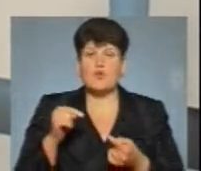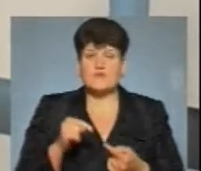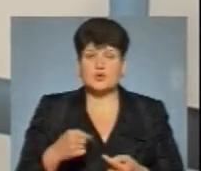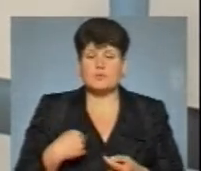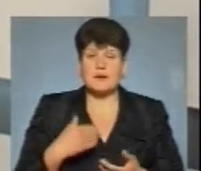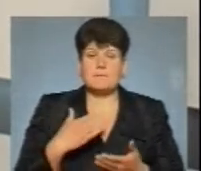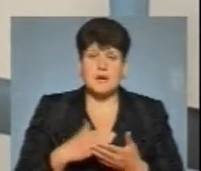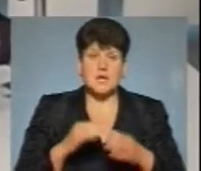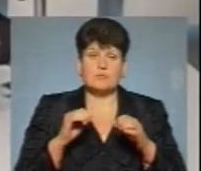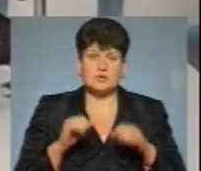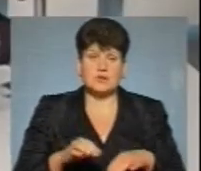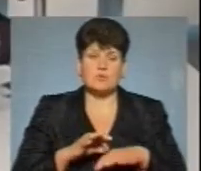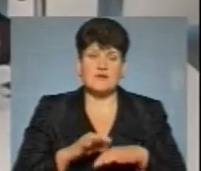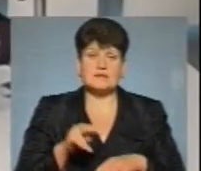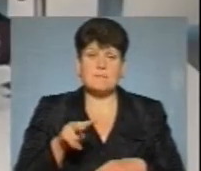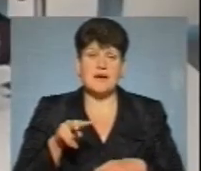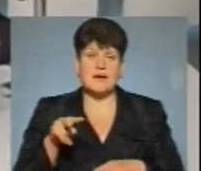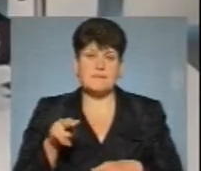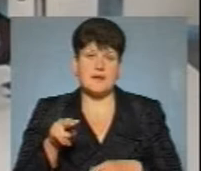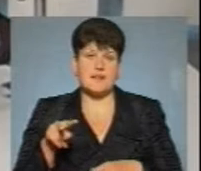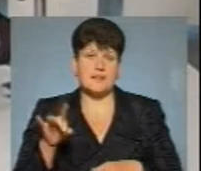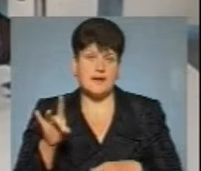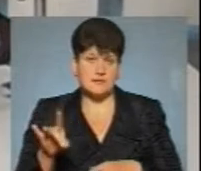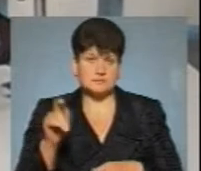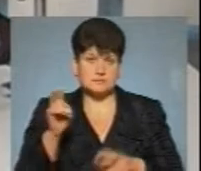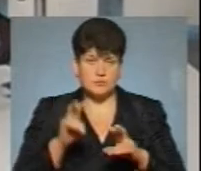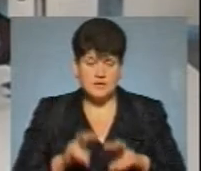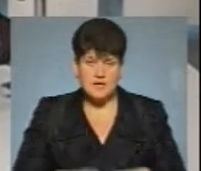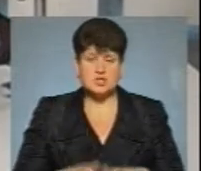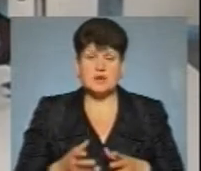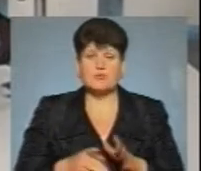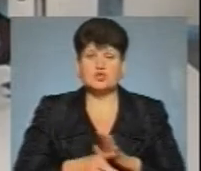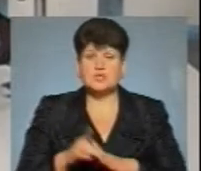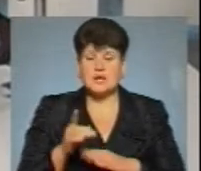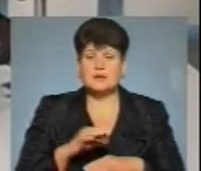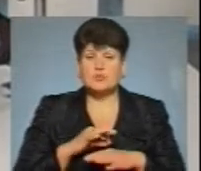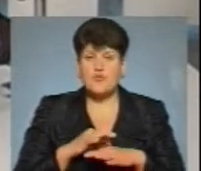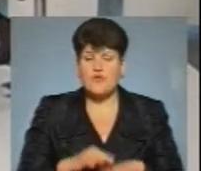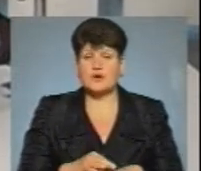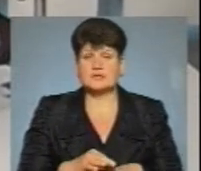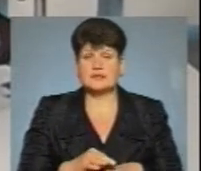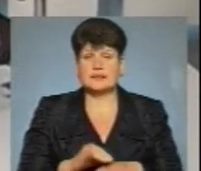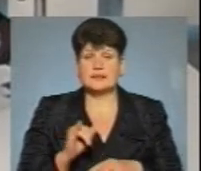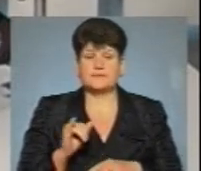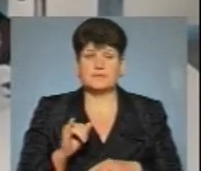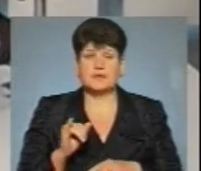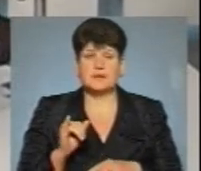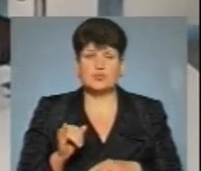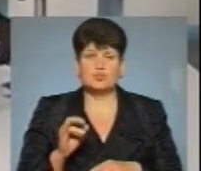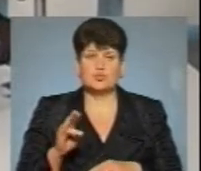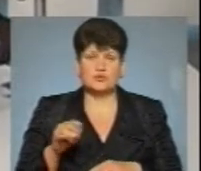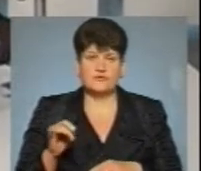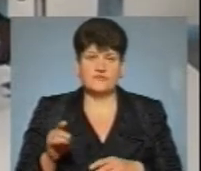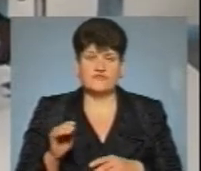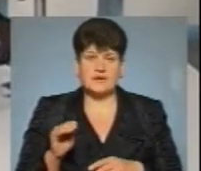маємо можливість провести і ПЛР-обстеження, і зараз ми вже почали проводити імуноферментний аналіз, тобто в нас, ну, ми